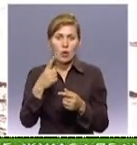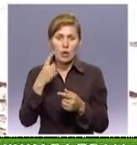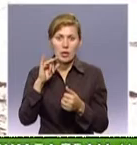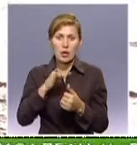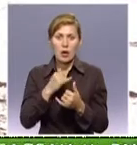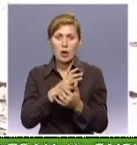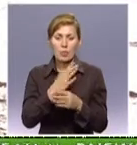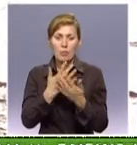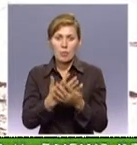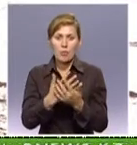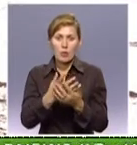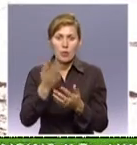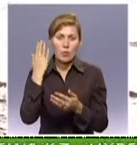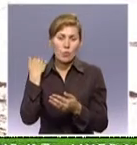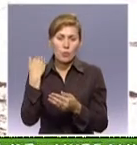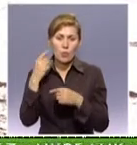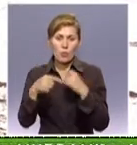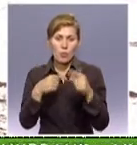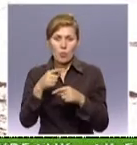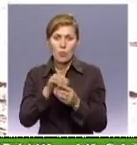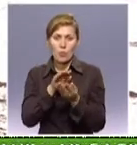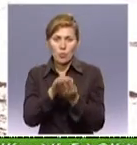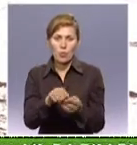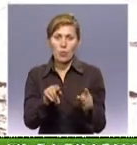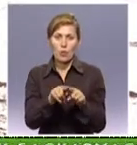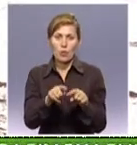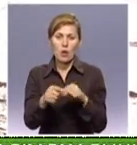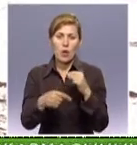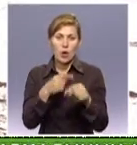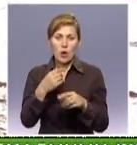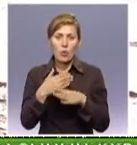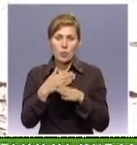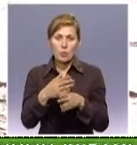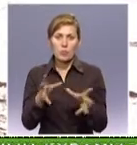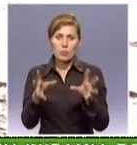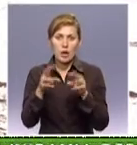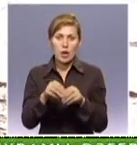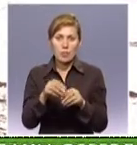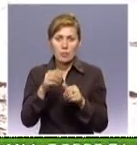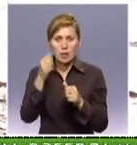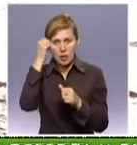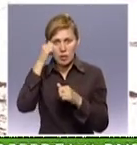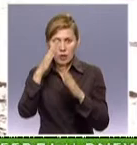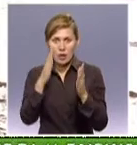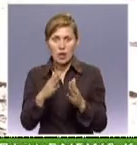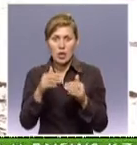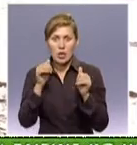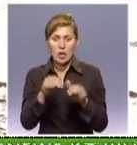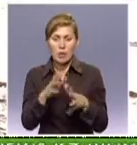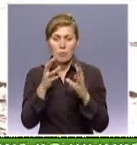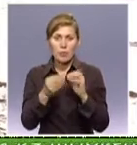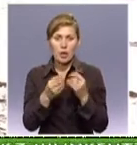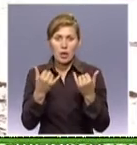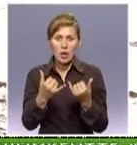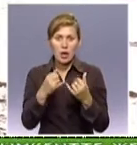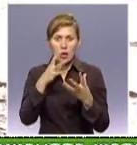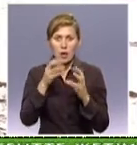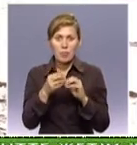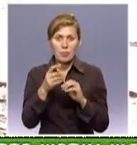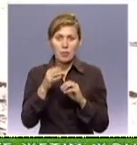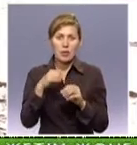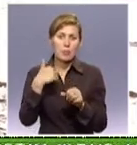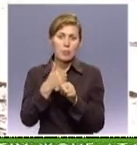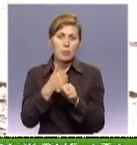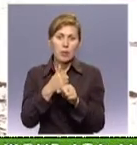және ата-бабасы осы жерден жатқан ұрпақтарының көмегімен бірлесіп тастардың дизайнын да шештік. Қазір даңқ аллеясының